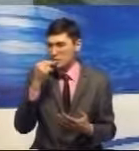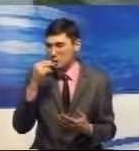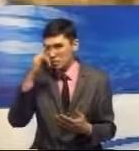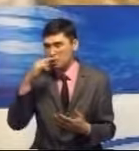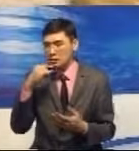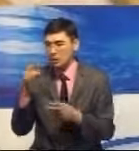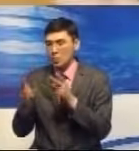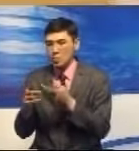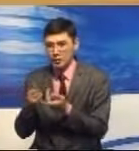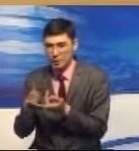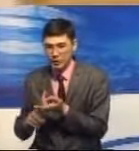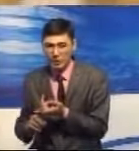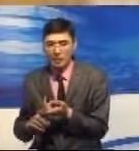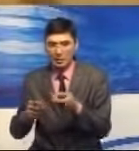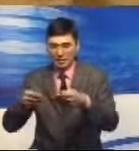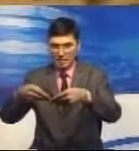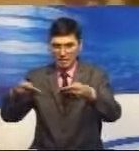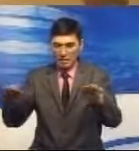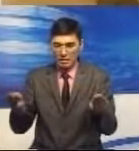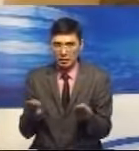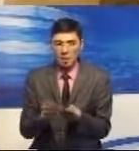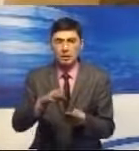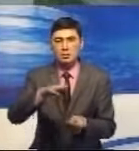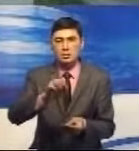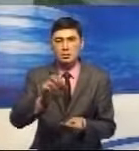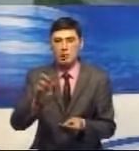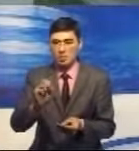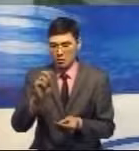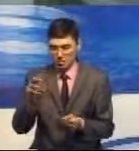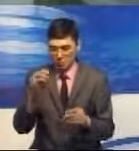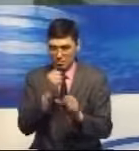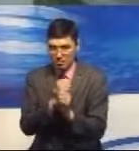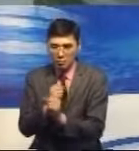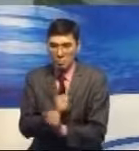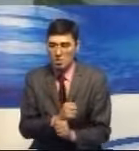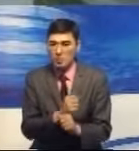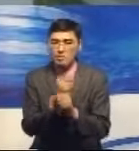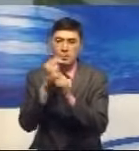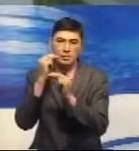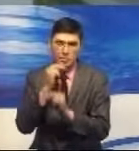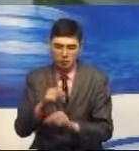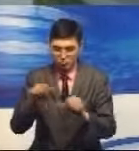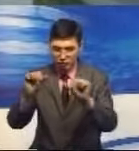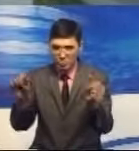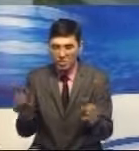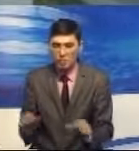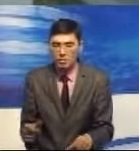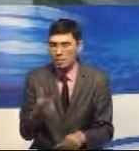арналған табақтар деп ойлаймын. Өте жоғарғы деңгейде жасалған, оюланып,